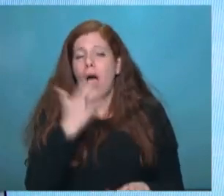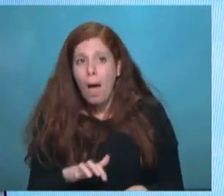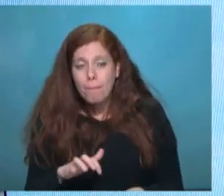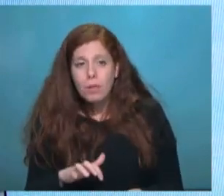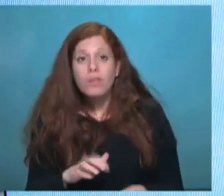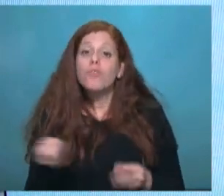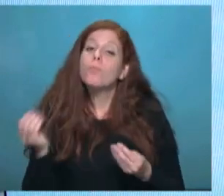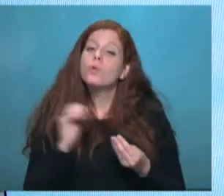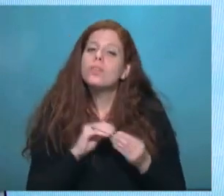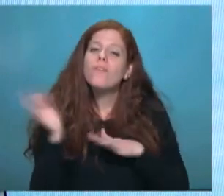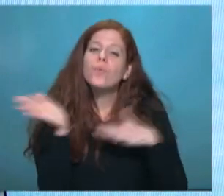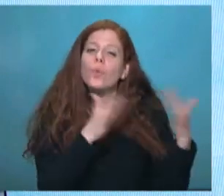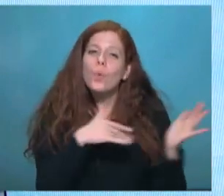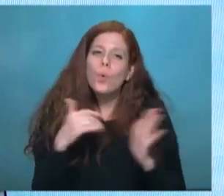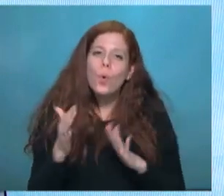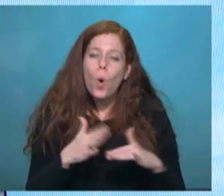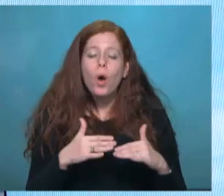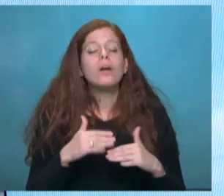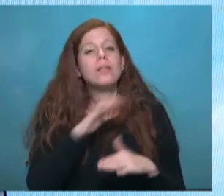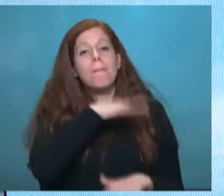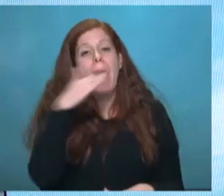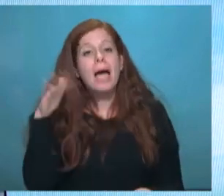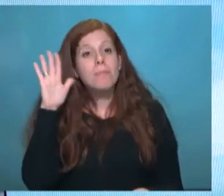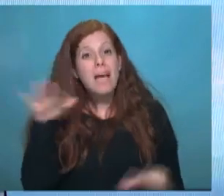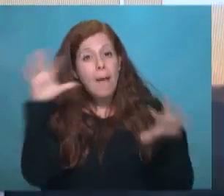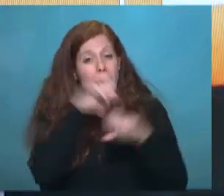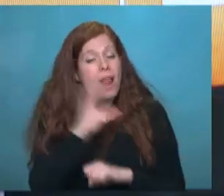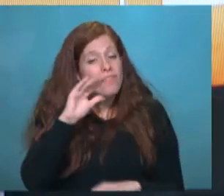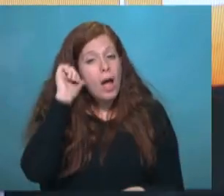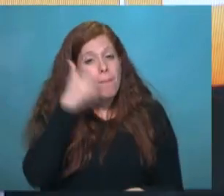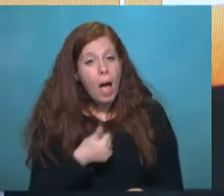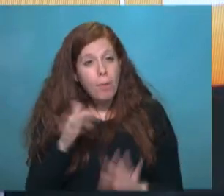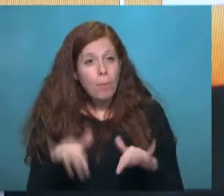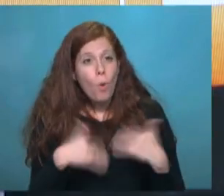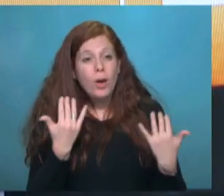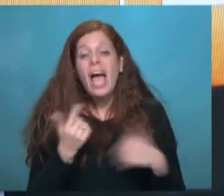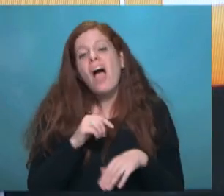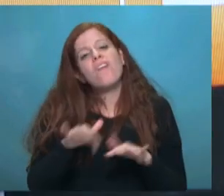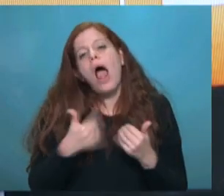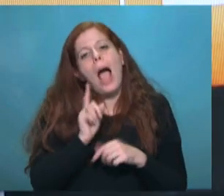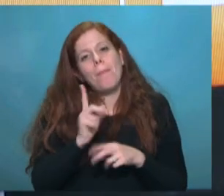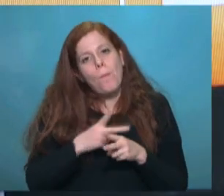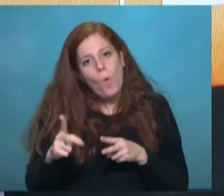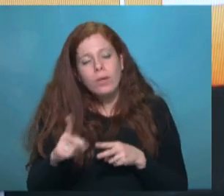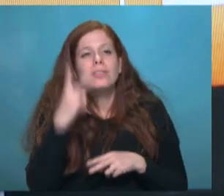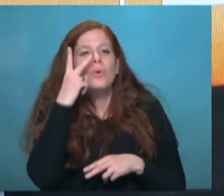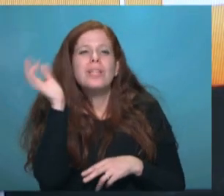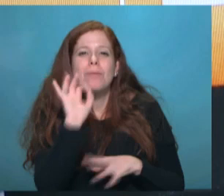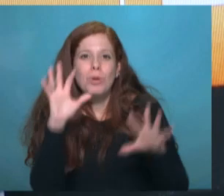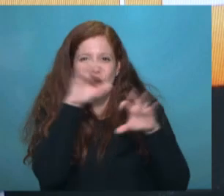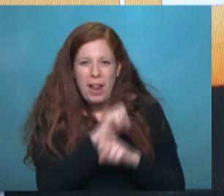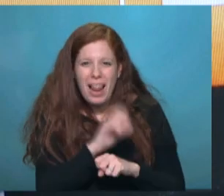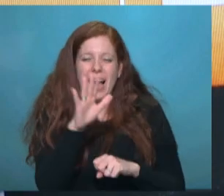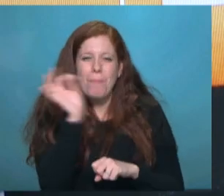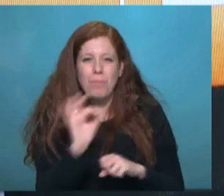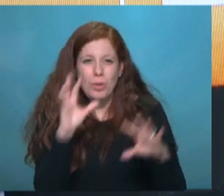בנוסף לזה, רוחות מזרחיות ערות בהרים, גם הלילה, גם אחר בשעות הבוקר, אבל רק בשעות הבוקר. אז תראו את הטמפרטורות הלילה, גם הטמפרטורות